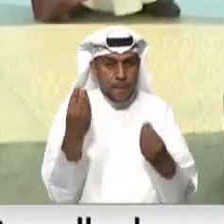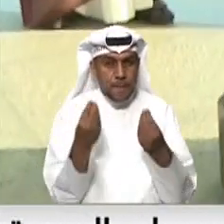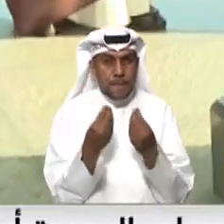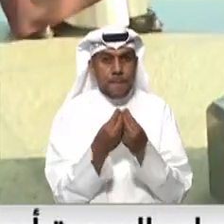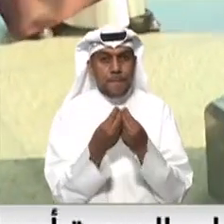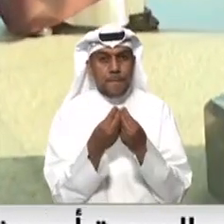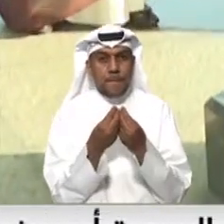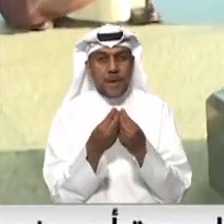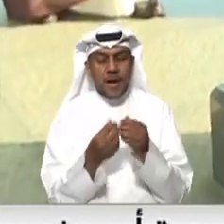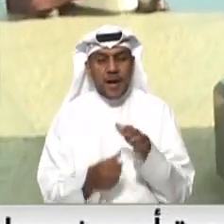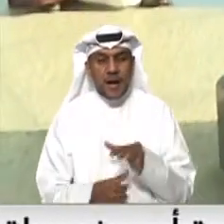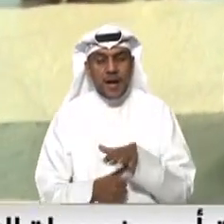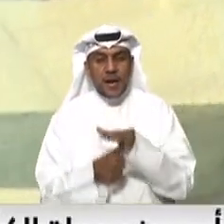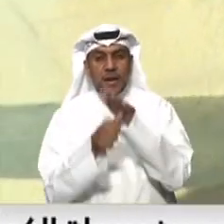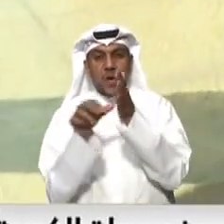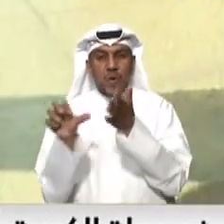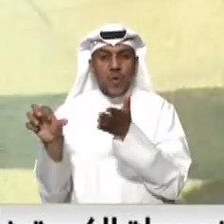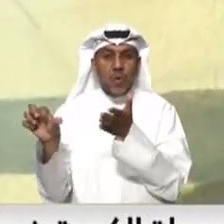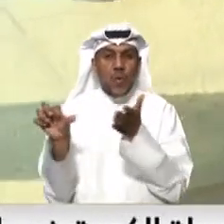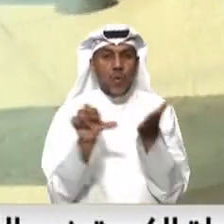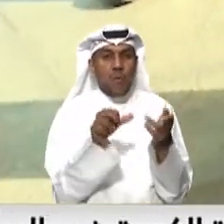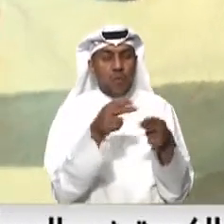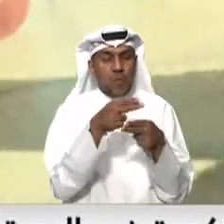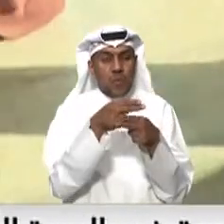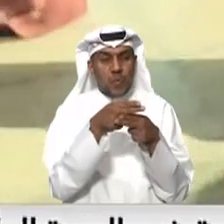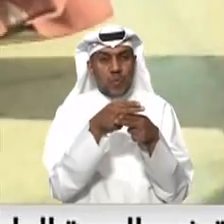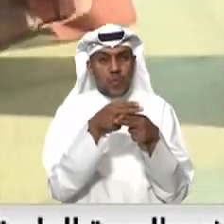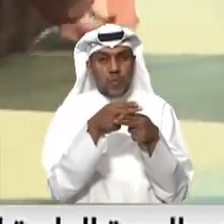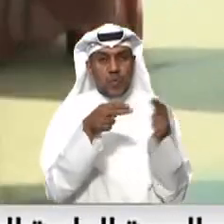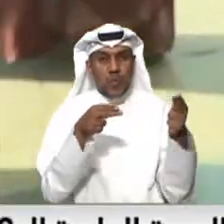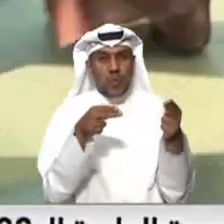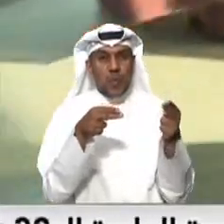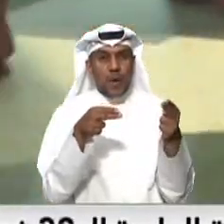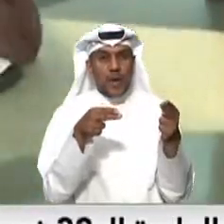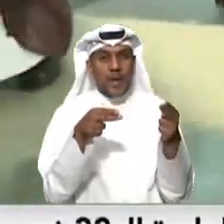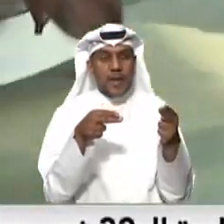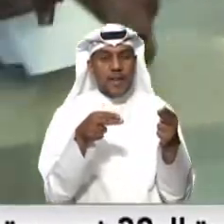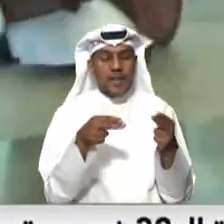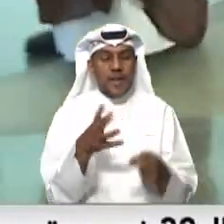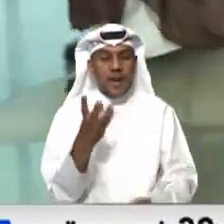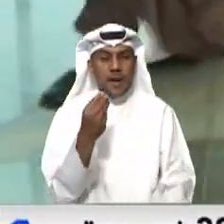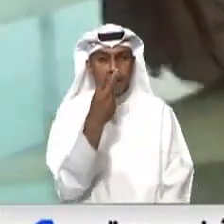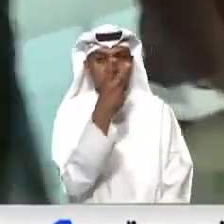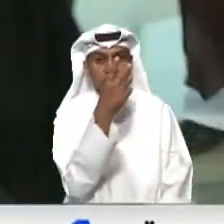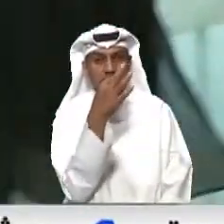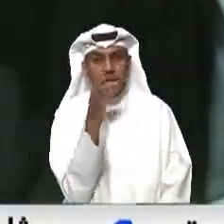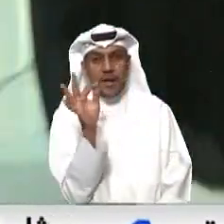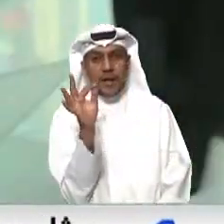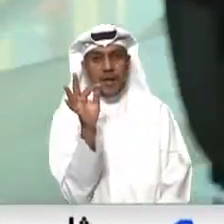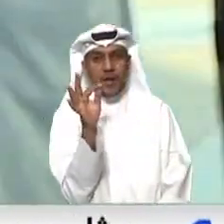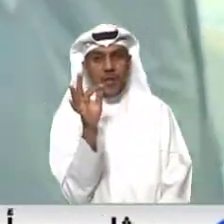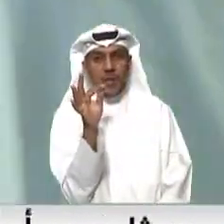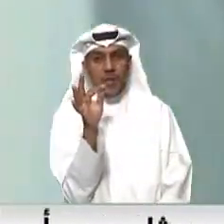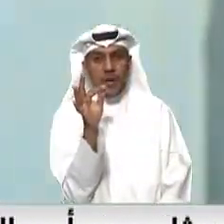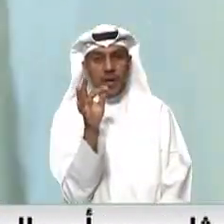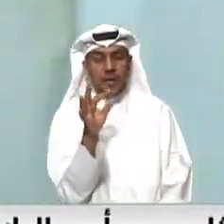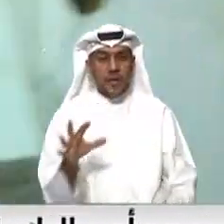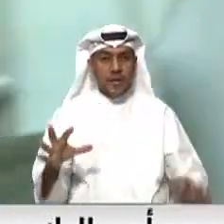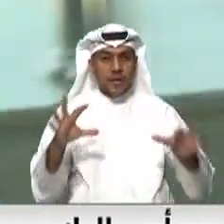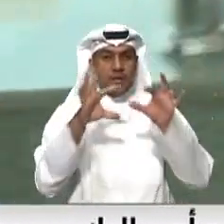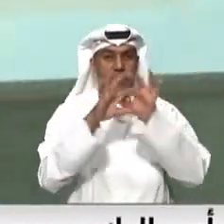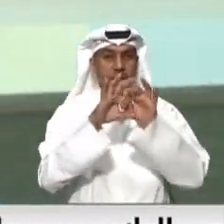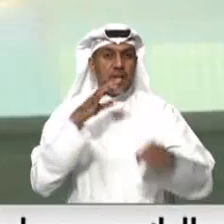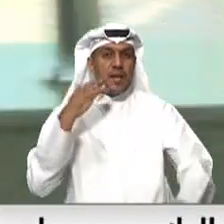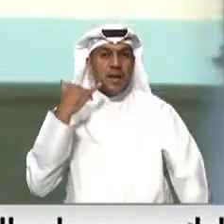بعد أن ترأس سموه وفد دولة الكويت في الدورة العادية 32 لاجتماع مجلس جامعة الدول